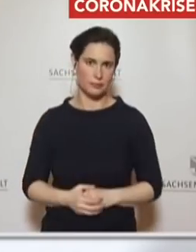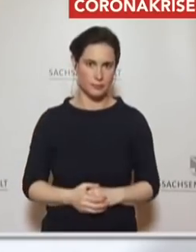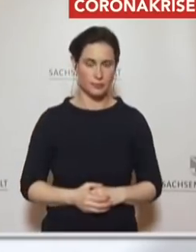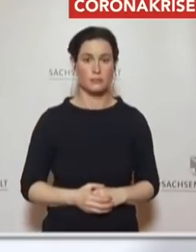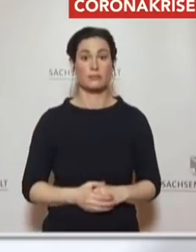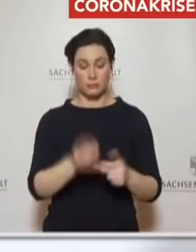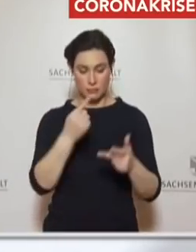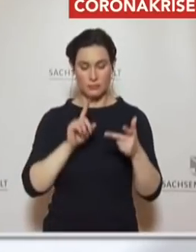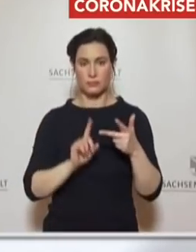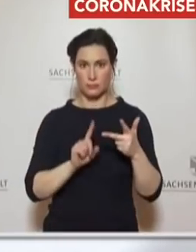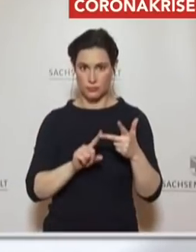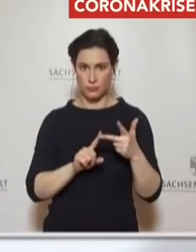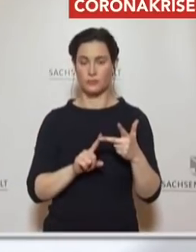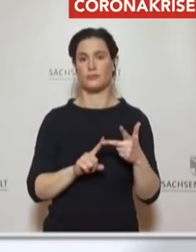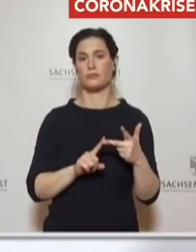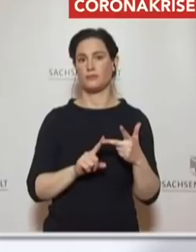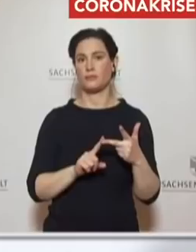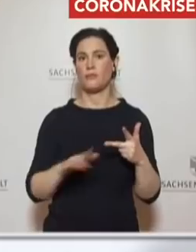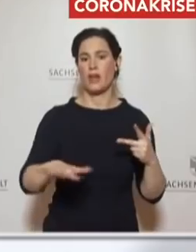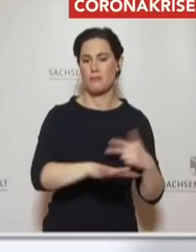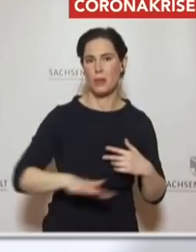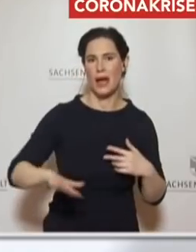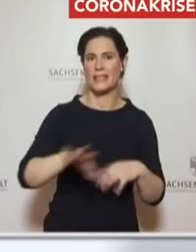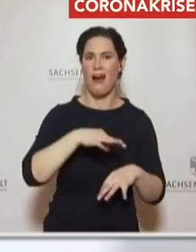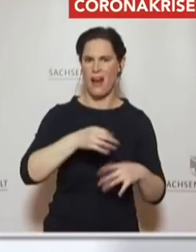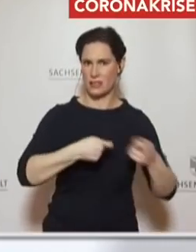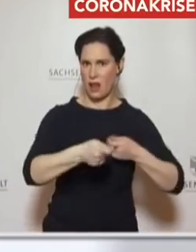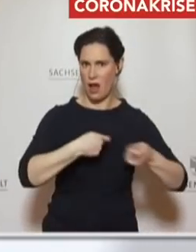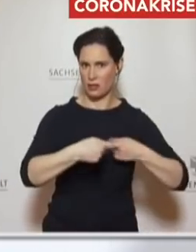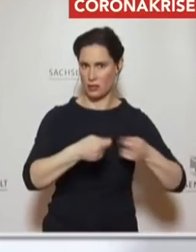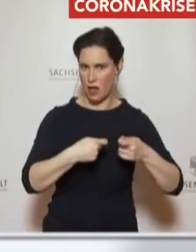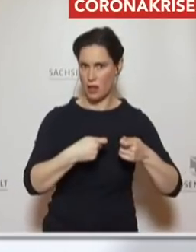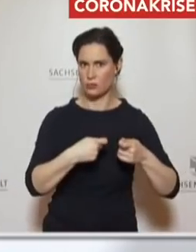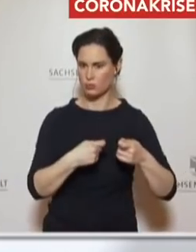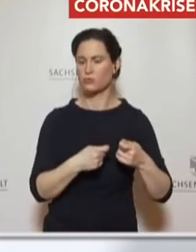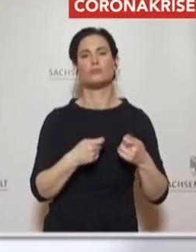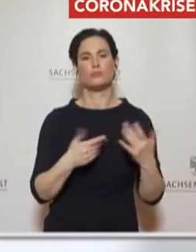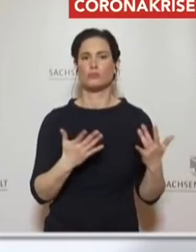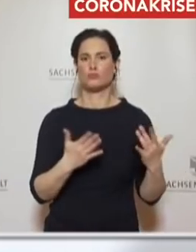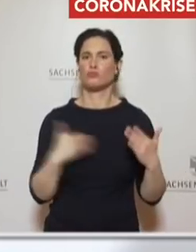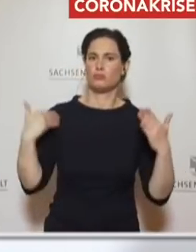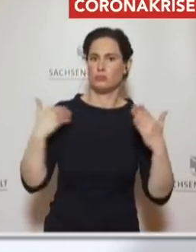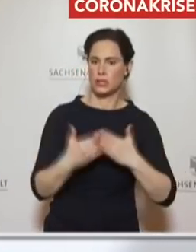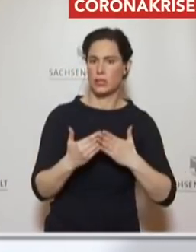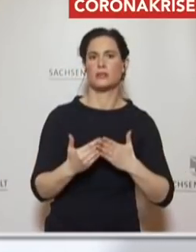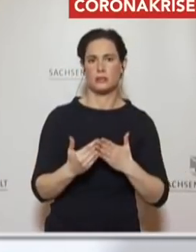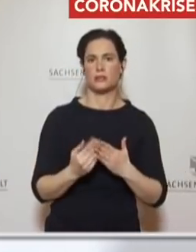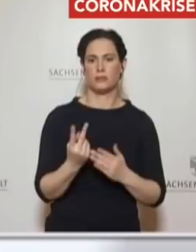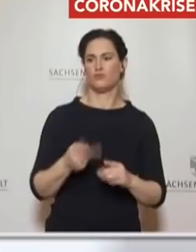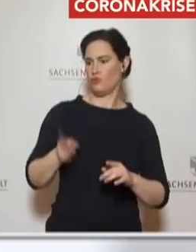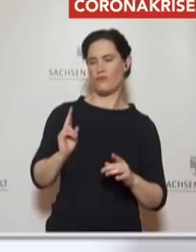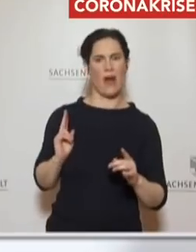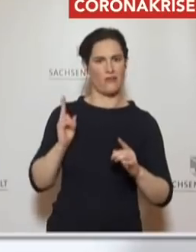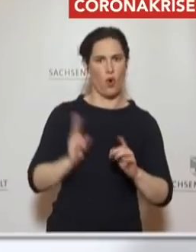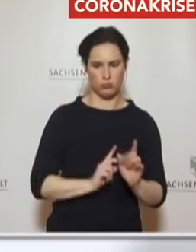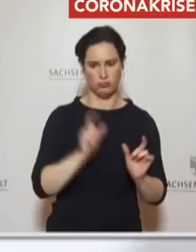Weiterhin werden wir im Bereich des Einzelhandels, so wie wir ihn bisher in den letzten Tagen, in den letzten 14 Tagen vor